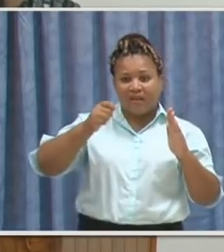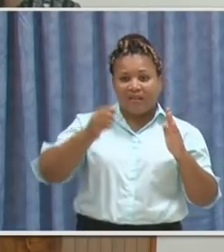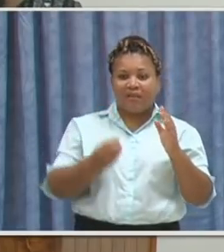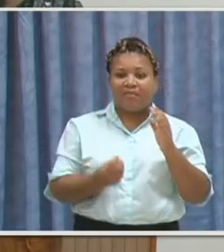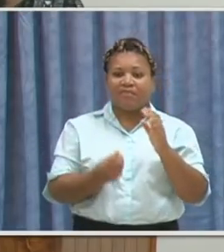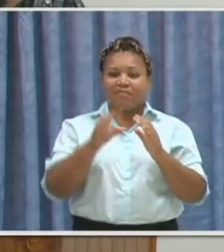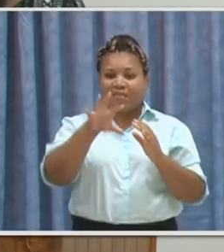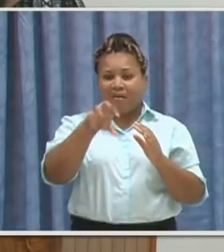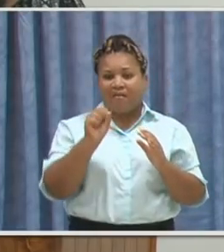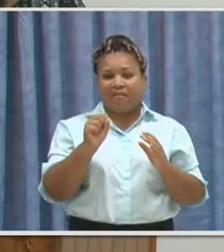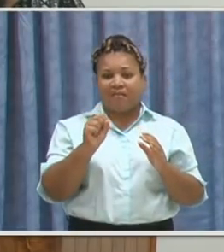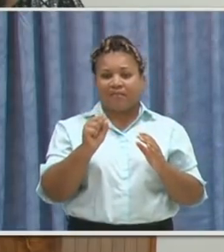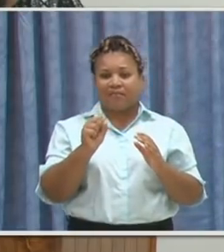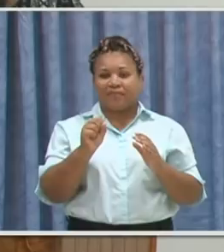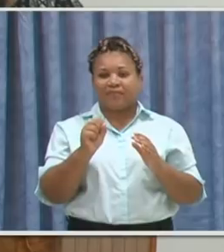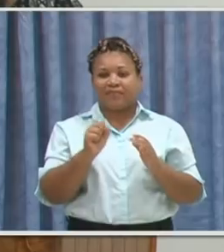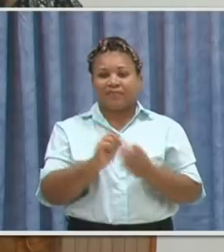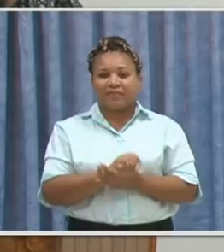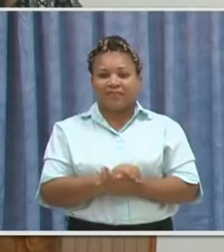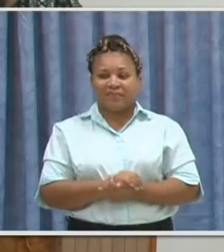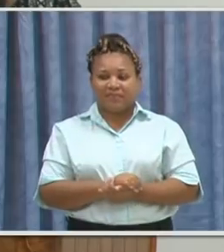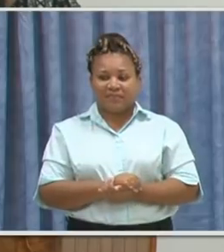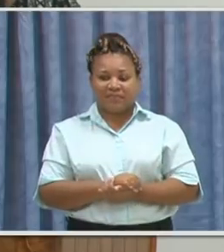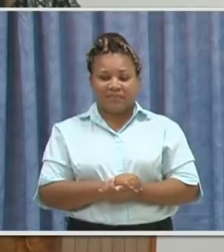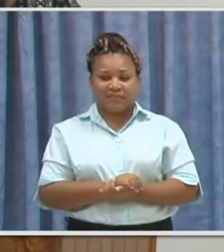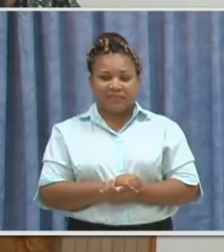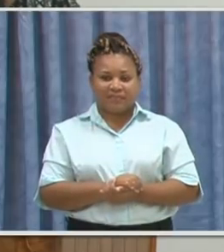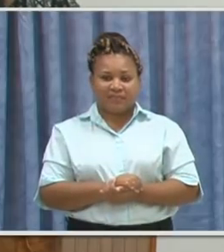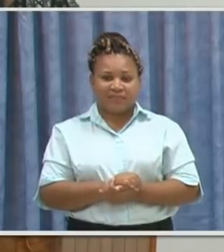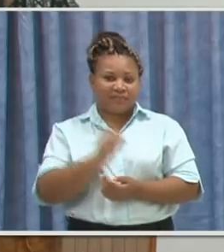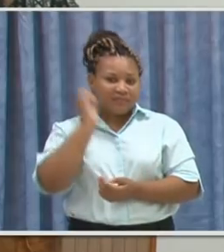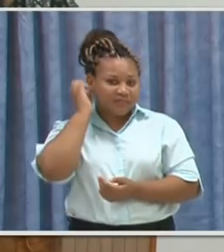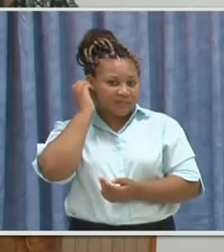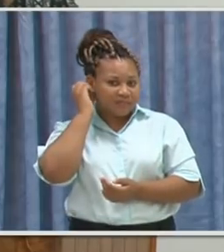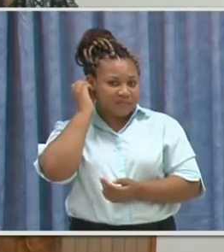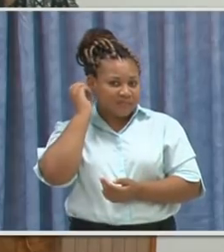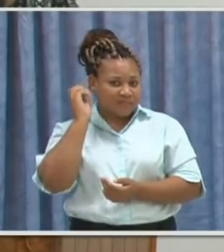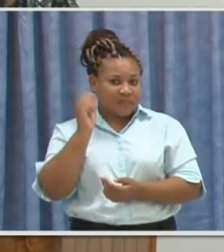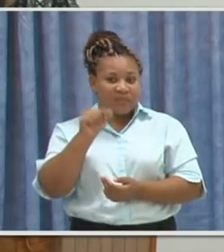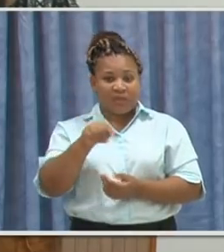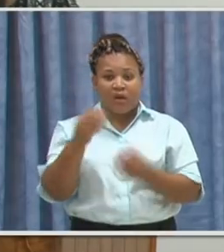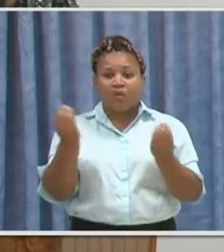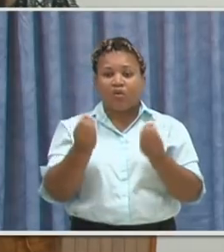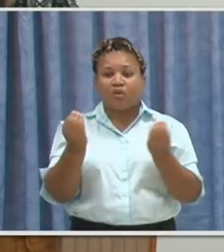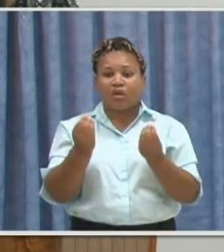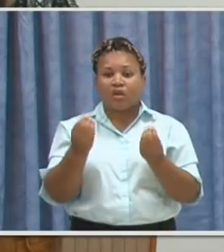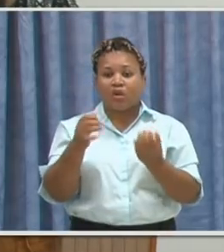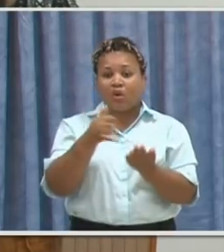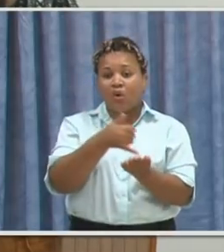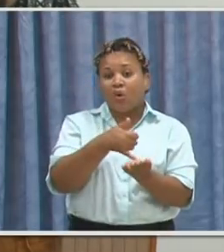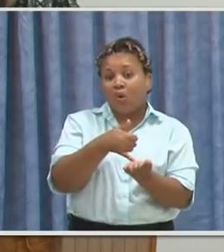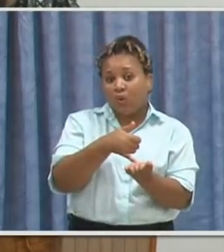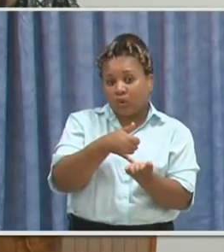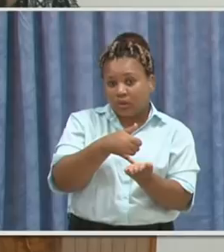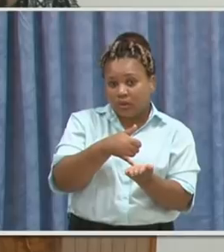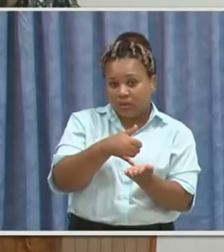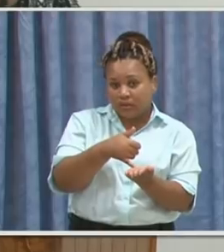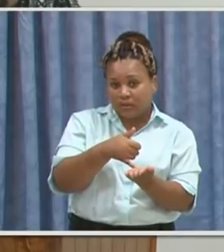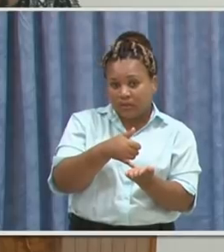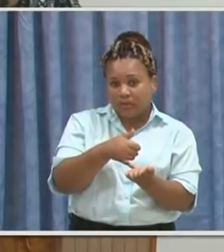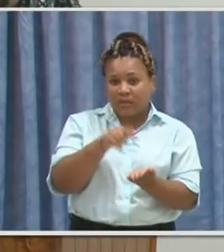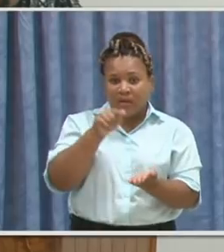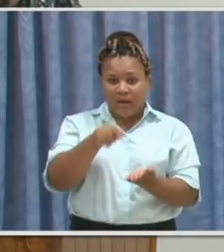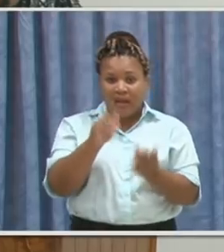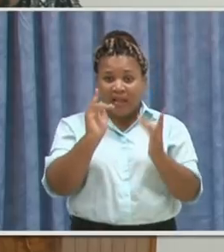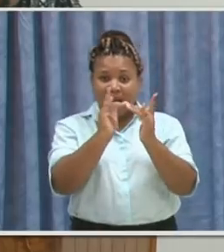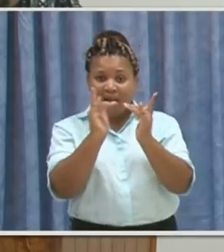nous capacités overwhelmed. Ça facilité il dit souhaite et non de rendre la somme. Dans